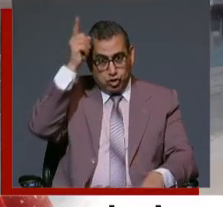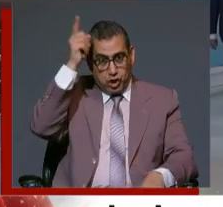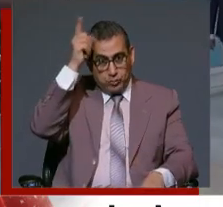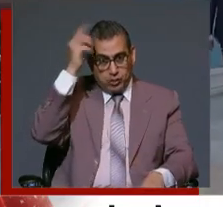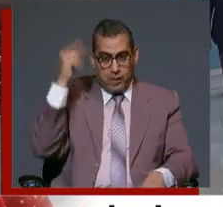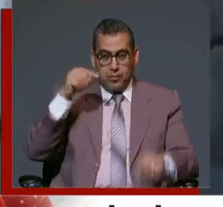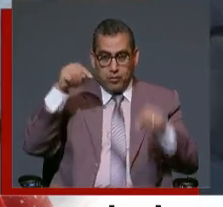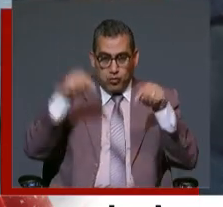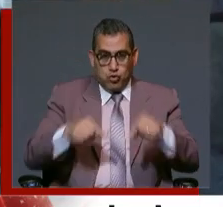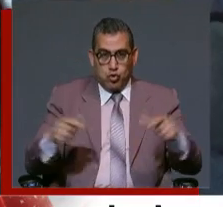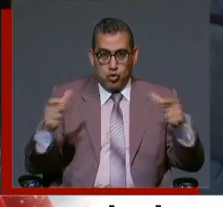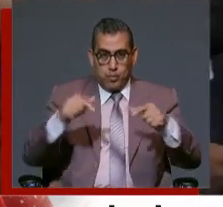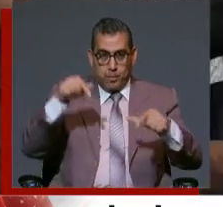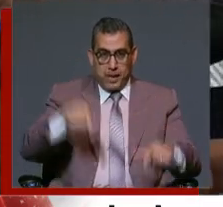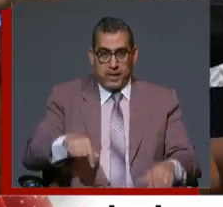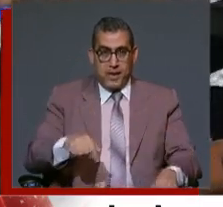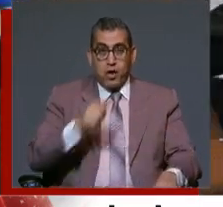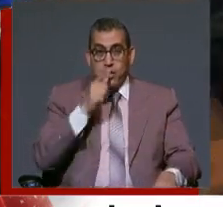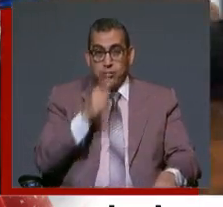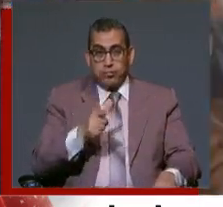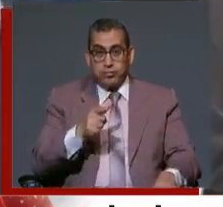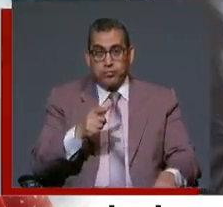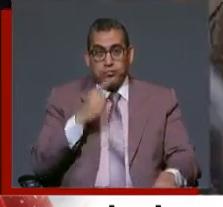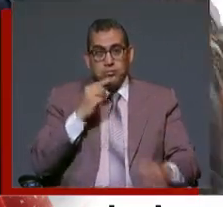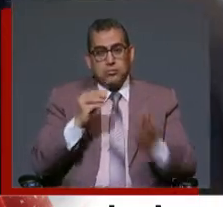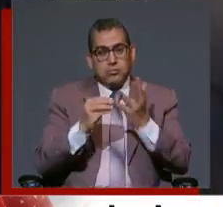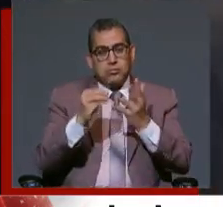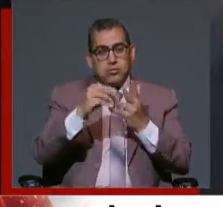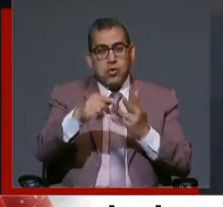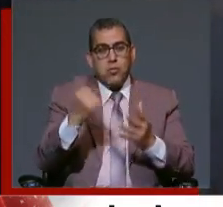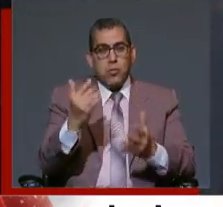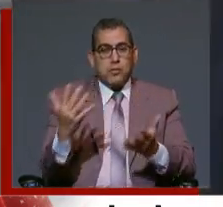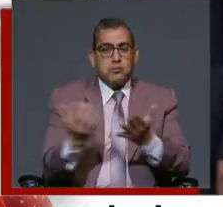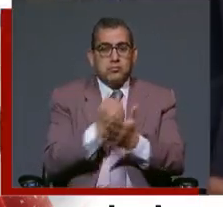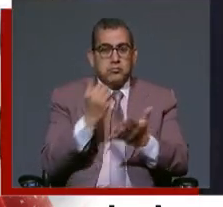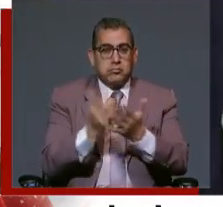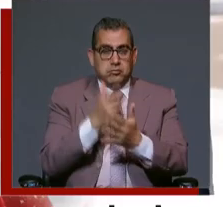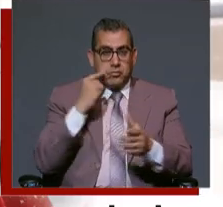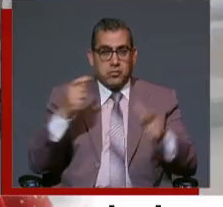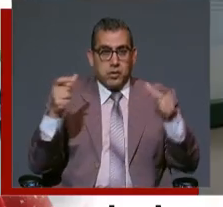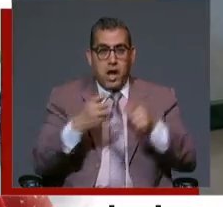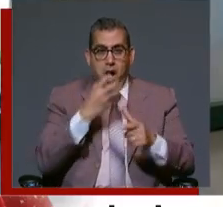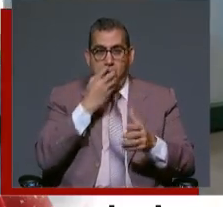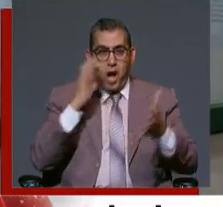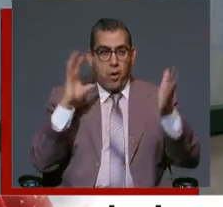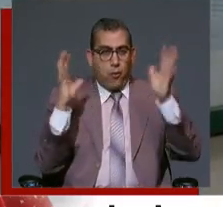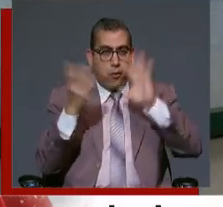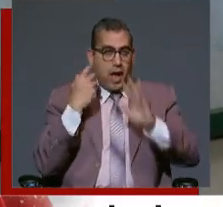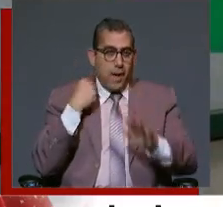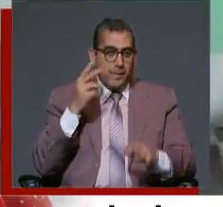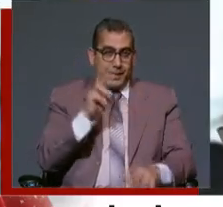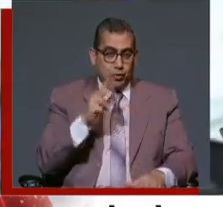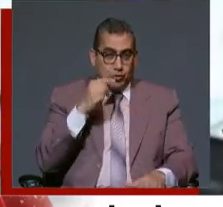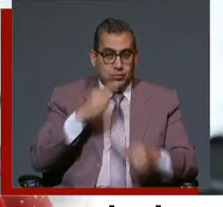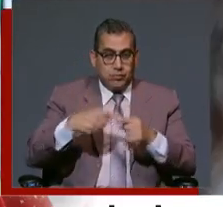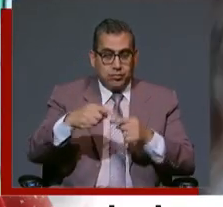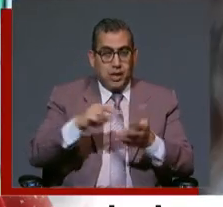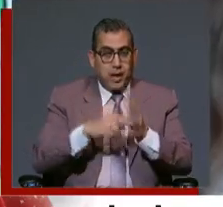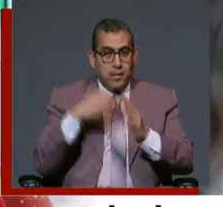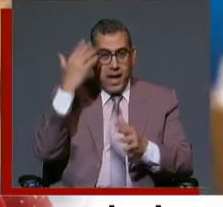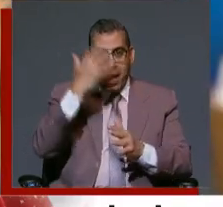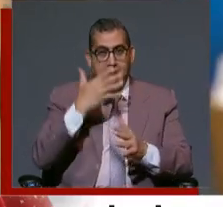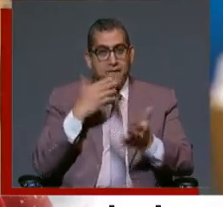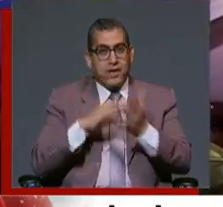في نفس المكان. أهم النقاط أو أهم المكتسبات اللي خدناها من كوب 27 ونوجهها إلى القارة الإفريقية من خلال